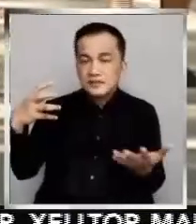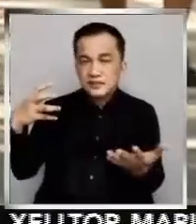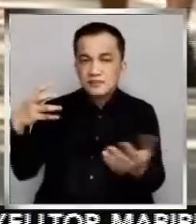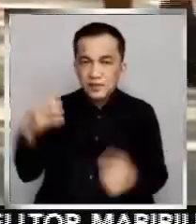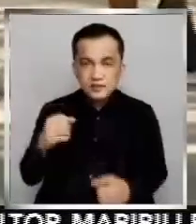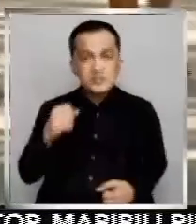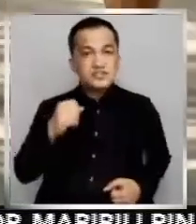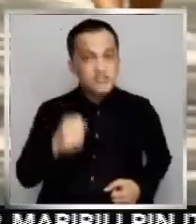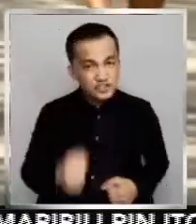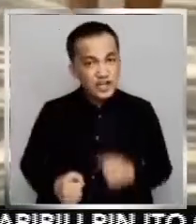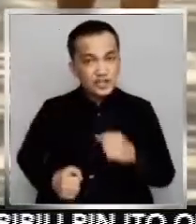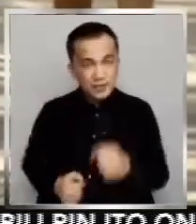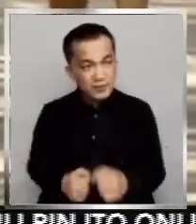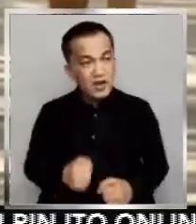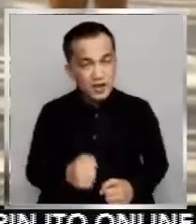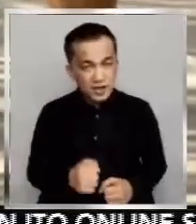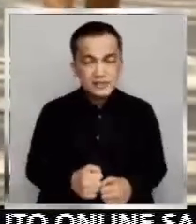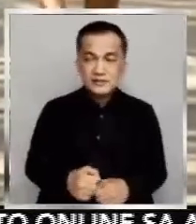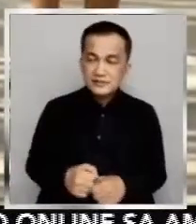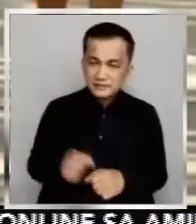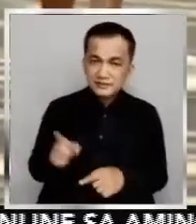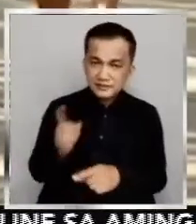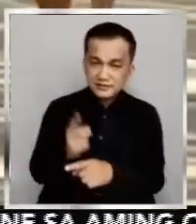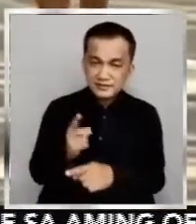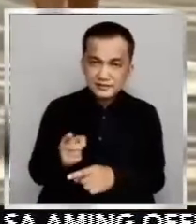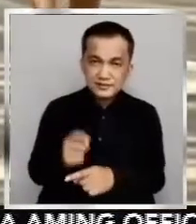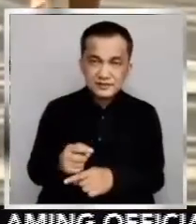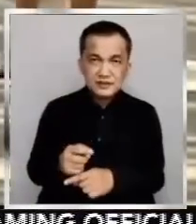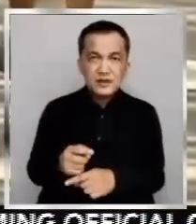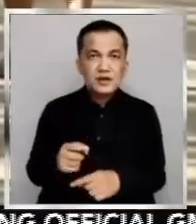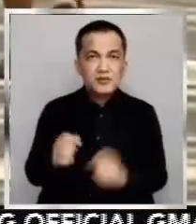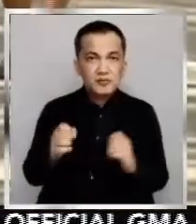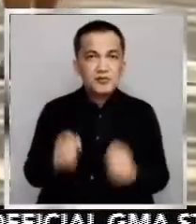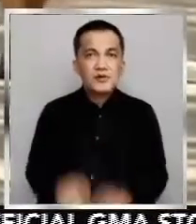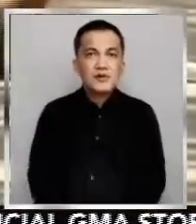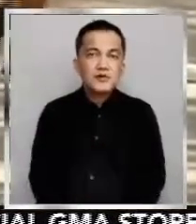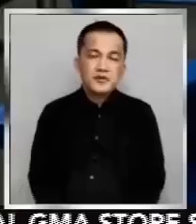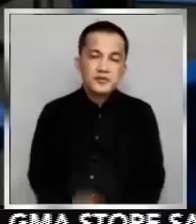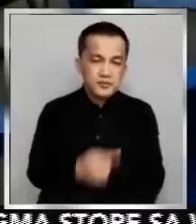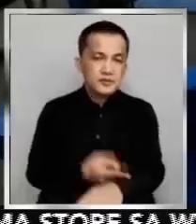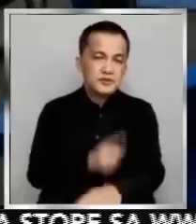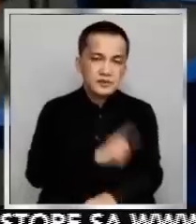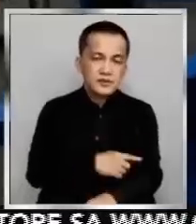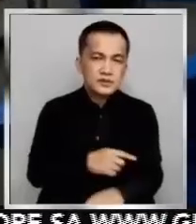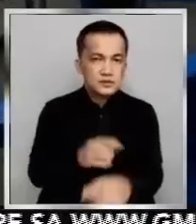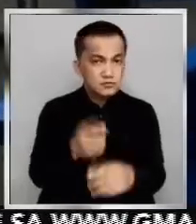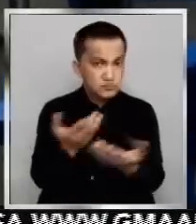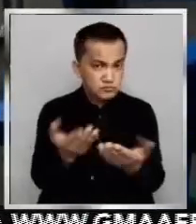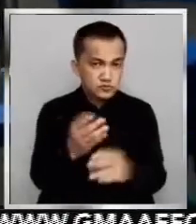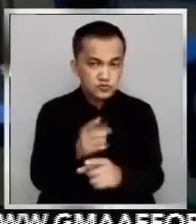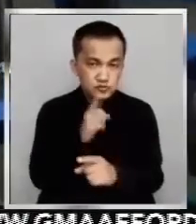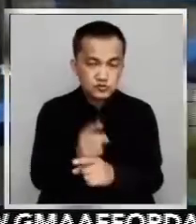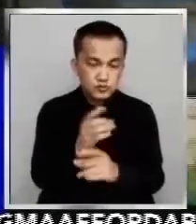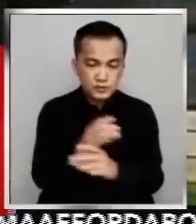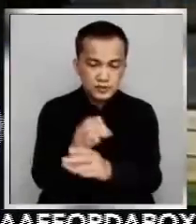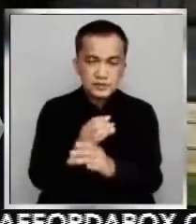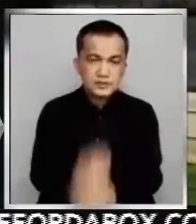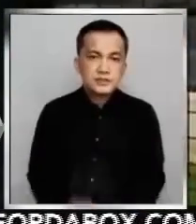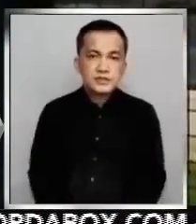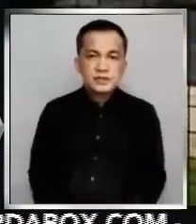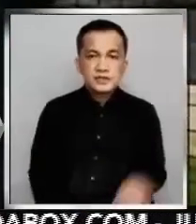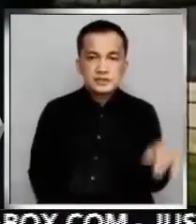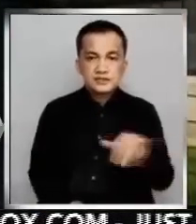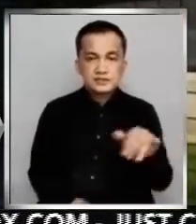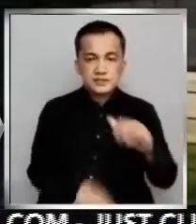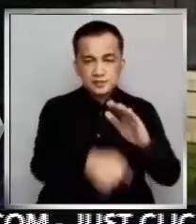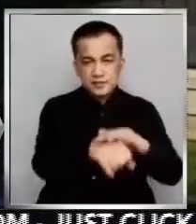pa. Nila, kung matindi rin, talaga mag-iingat po. Ganyan din ang paalala ni Tess na strength